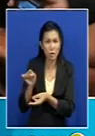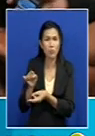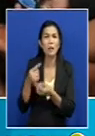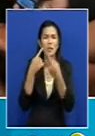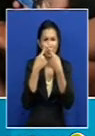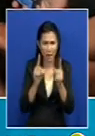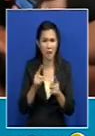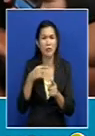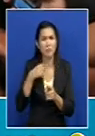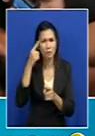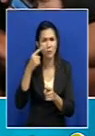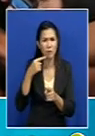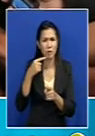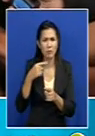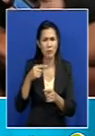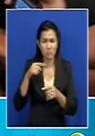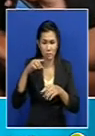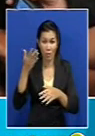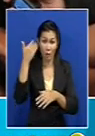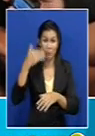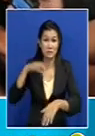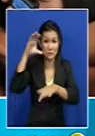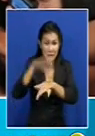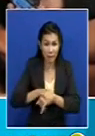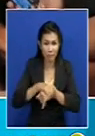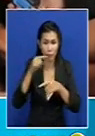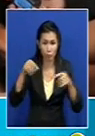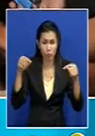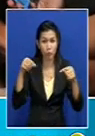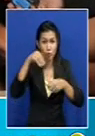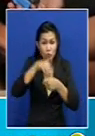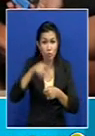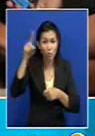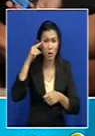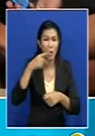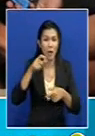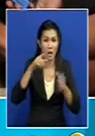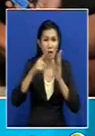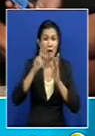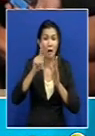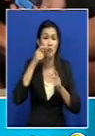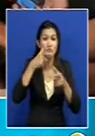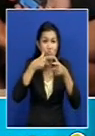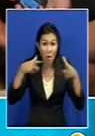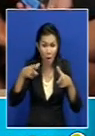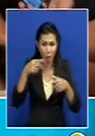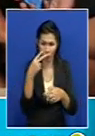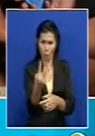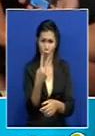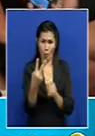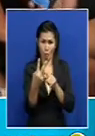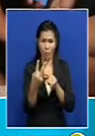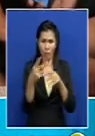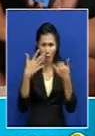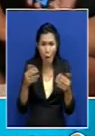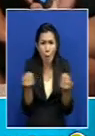ำแต่ว่าก็ไปจับพร้อมถูกจับพร้อมกันได้ที่เขาใหญ่นะครับและนอกจากนี้ก็จะมีประเด็นเรื่องของบุตรด้วยเนี่ยแหละ